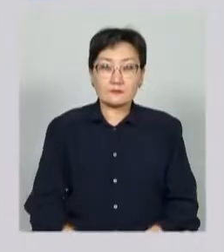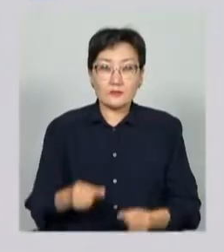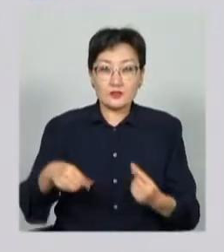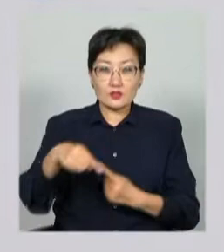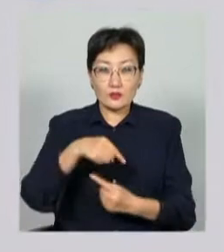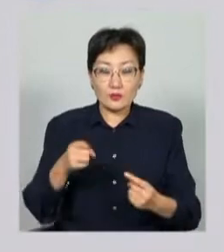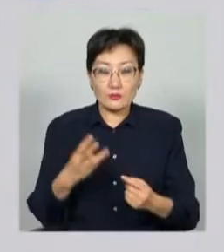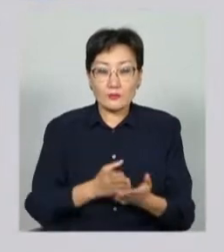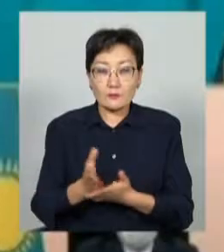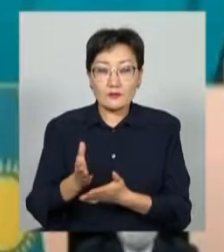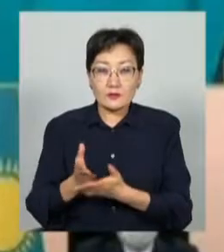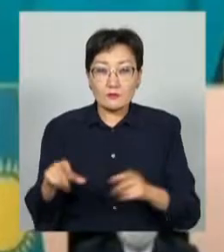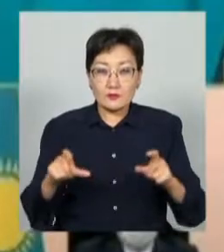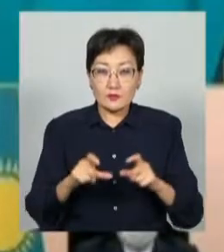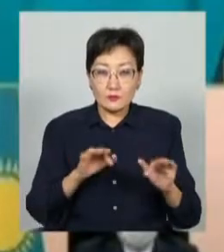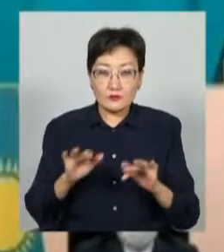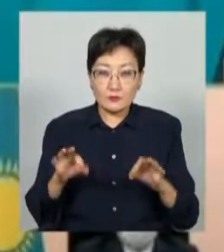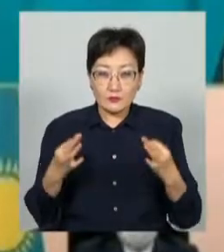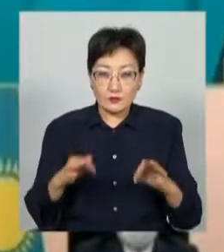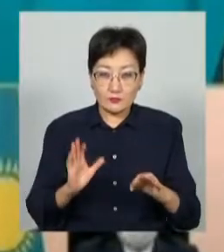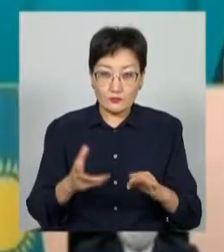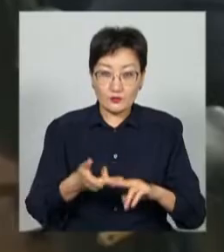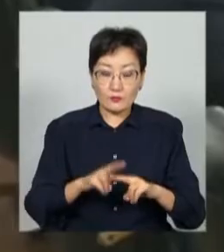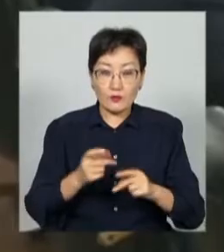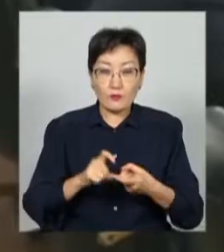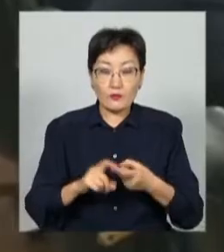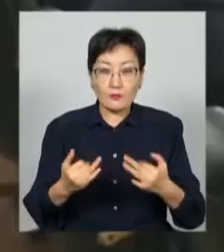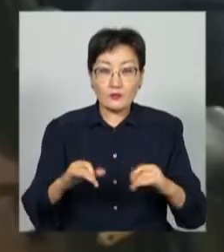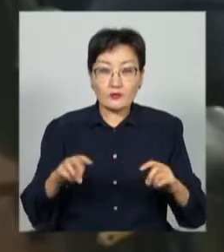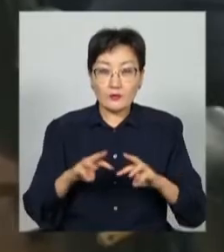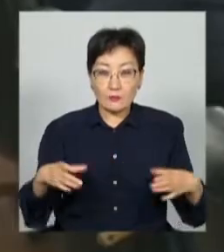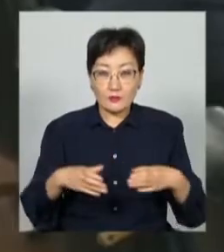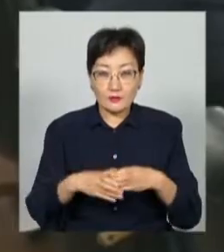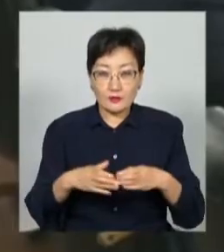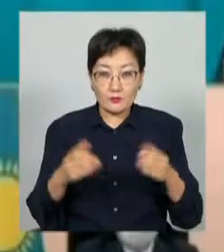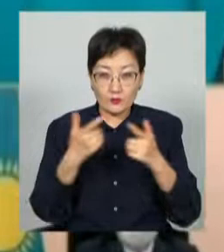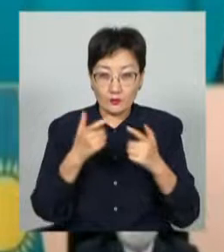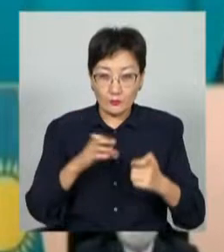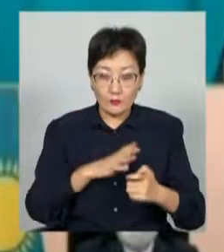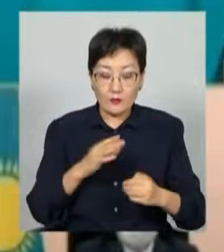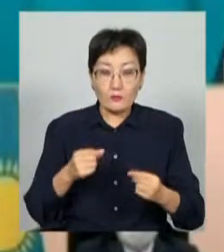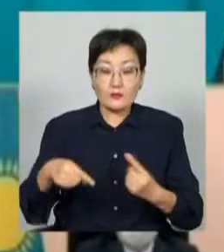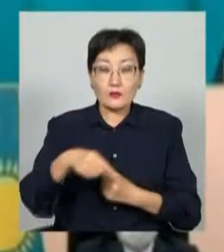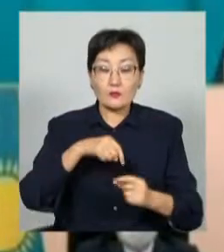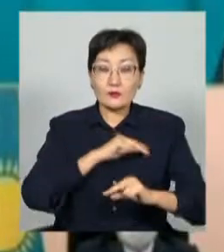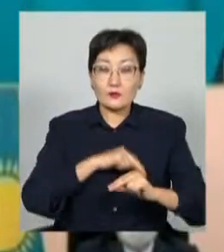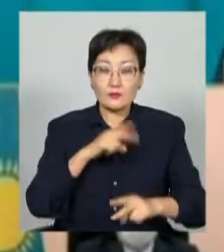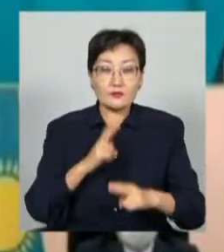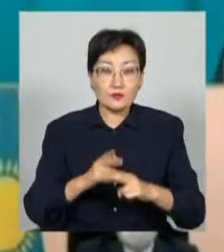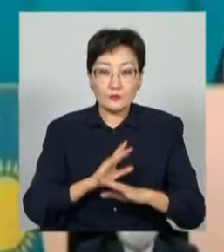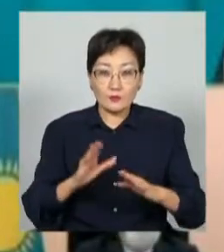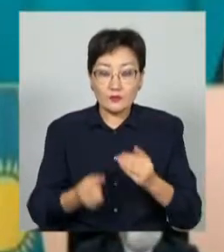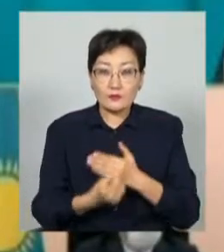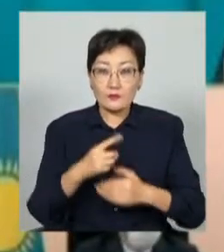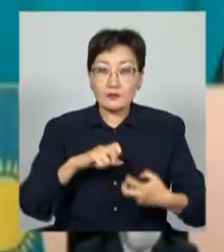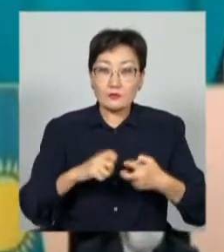Бизнестің бірнеше саласында карантиндік шаралар жеңілдетілмек. Бұл жайында бүгінгі үкімет отырысында белгілі болды. Бизнестің жұмысына бөгет жасамай,